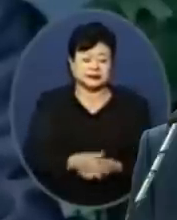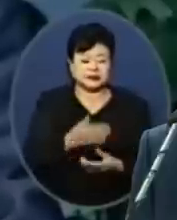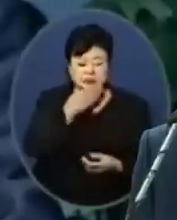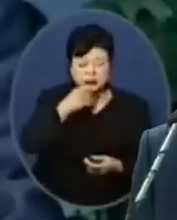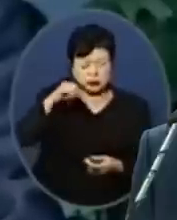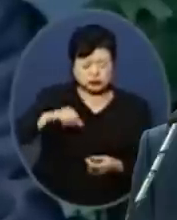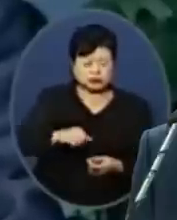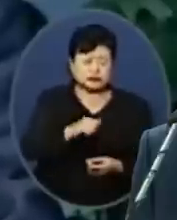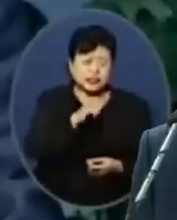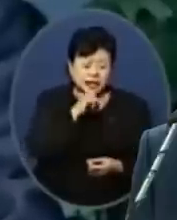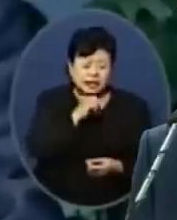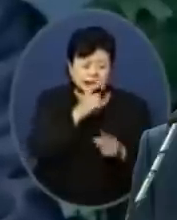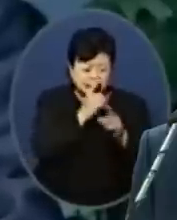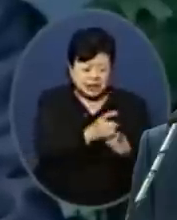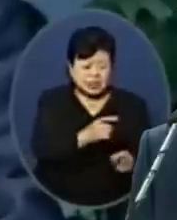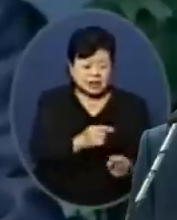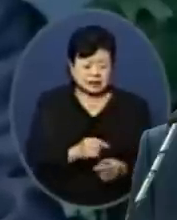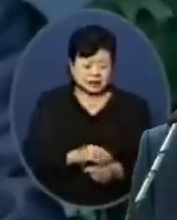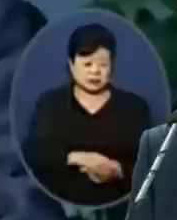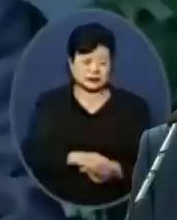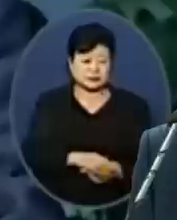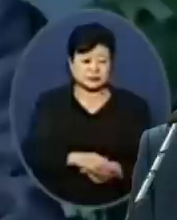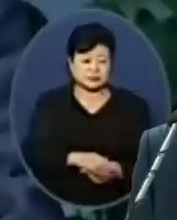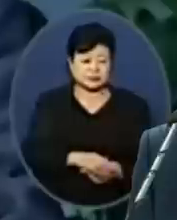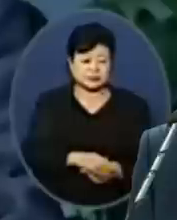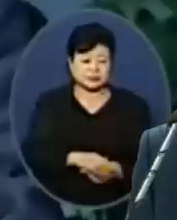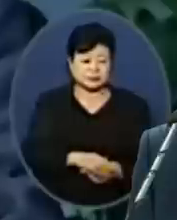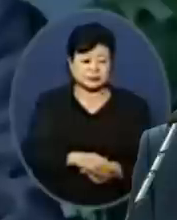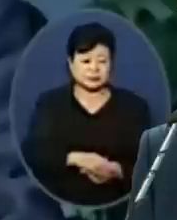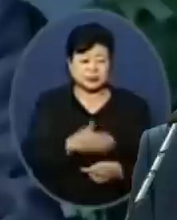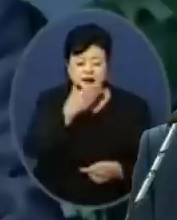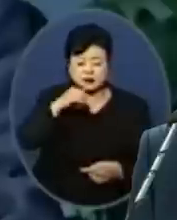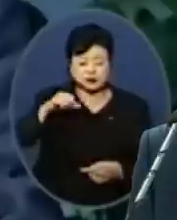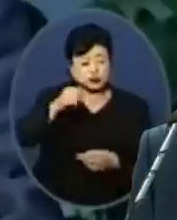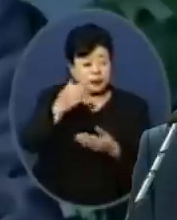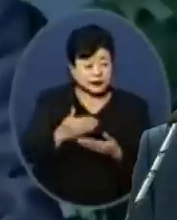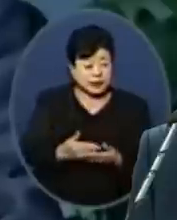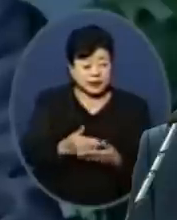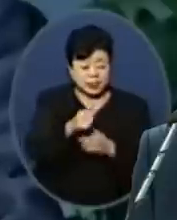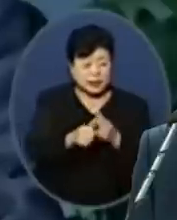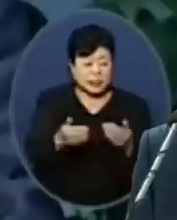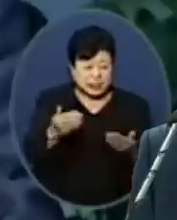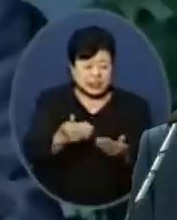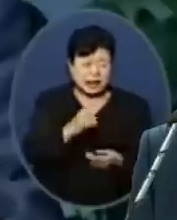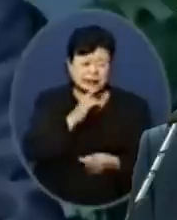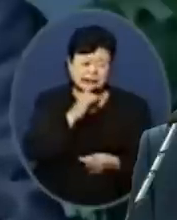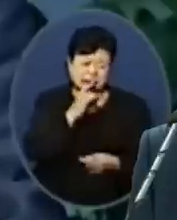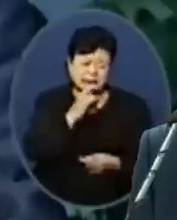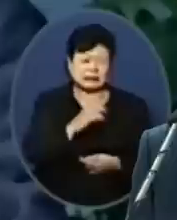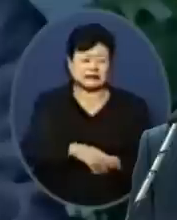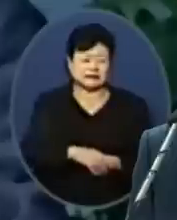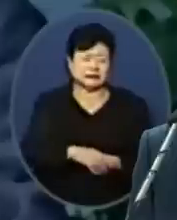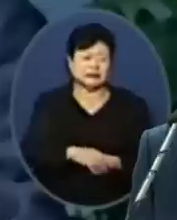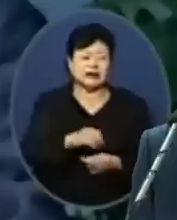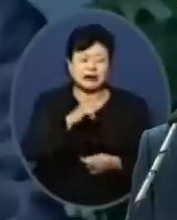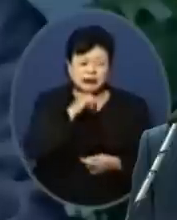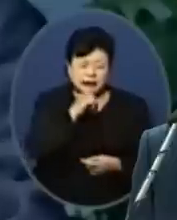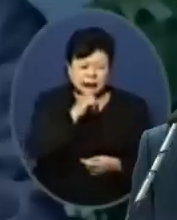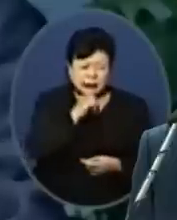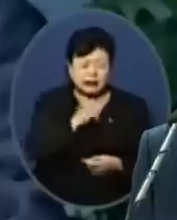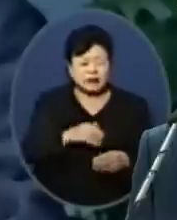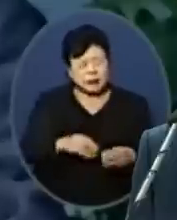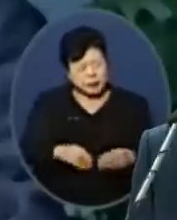저주와 가난도 이겨놓은 원수인 것입니다. 저주를 받아 하는 일마다 안 되고 가난하고